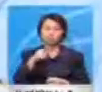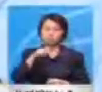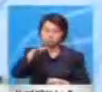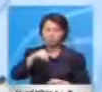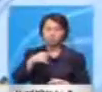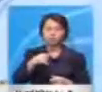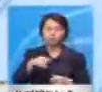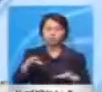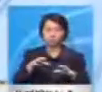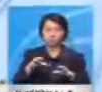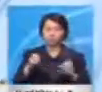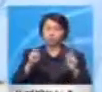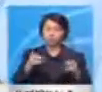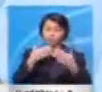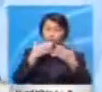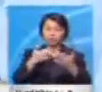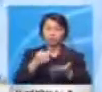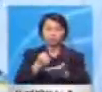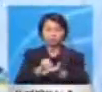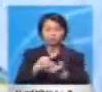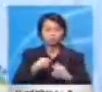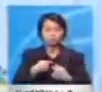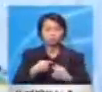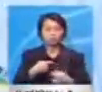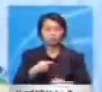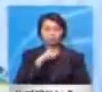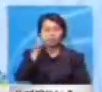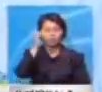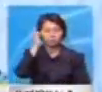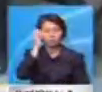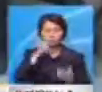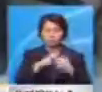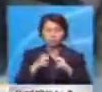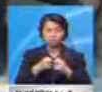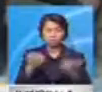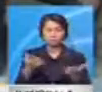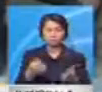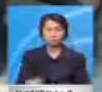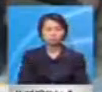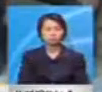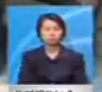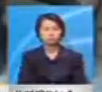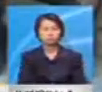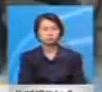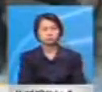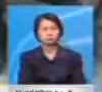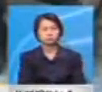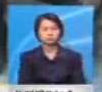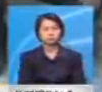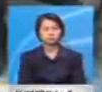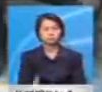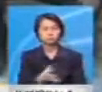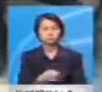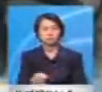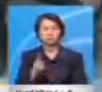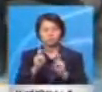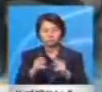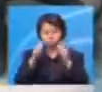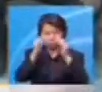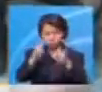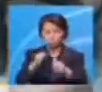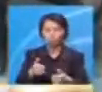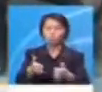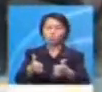buat ni saya pun pasalalah taklah fikir masalah sangat sementara itu prihatin dan